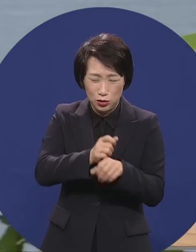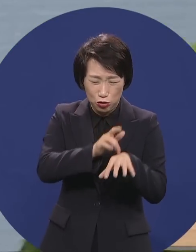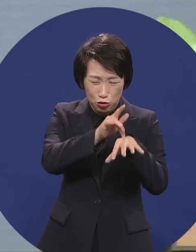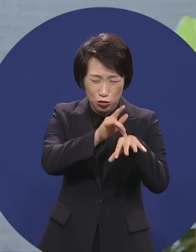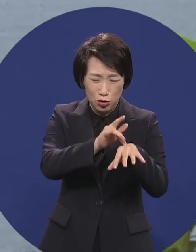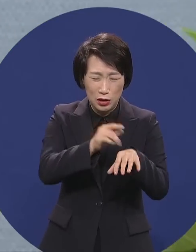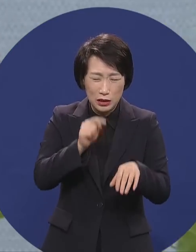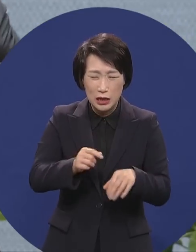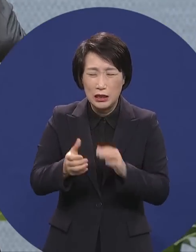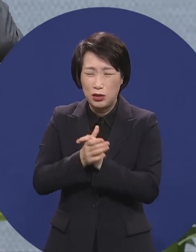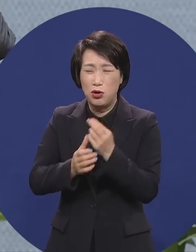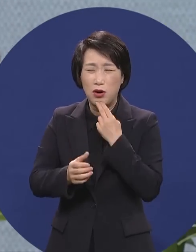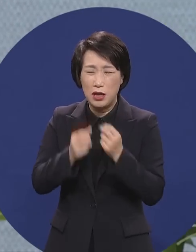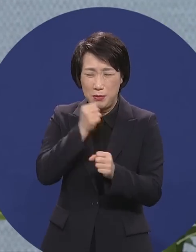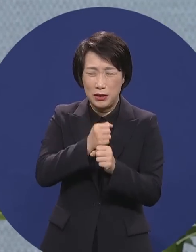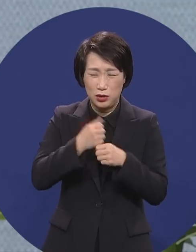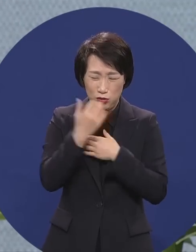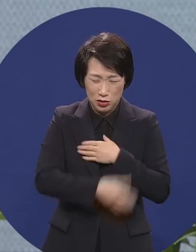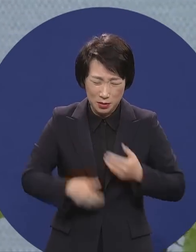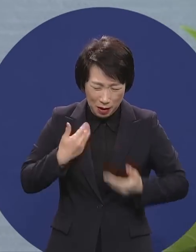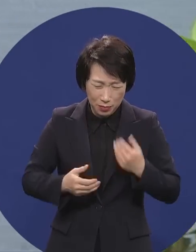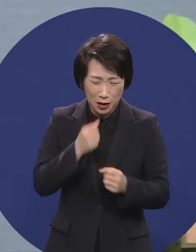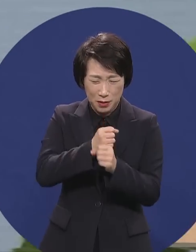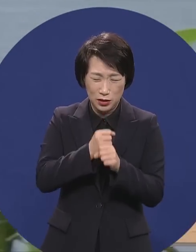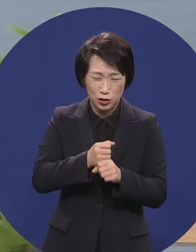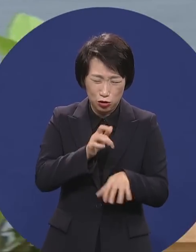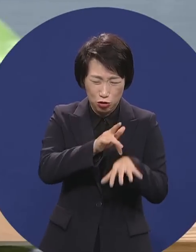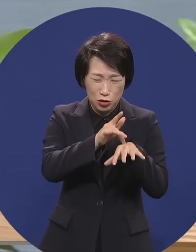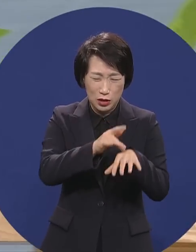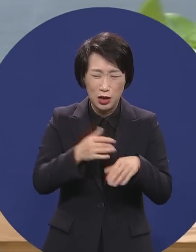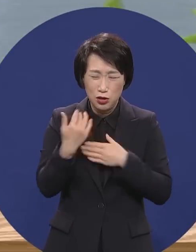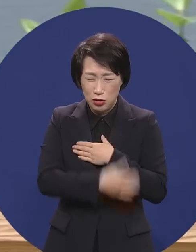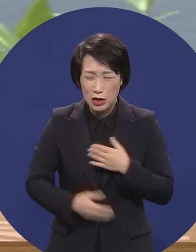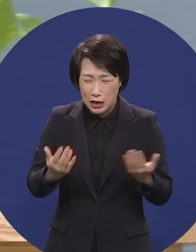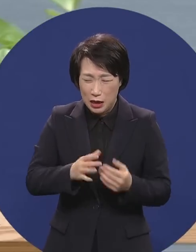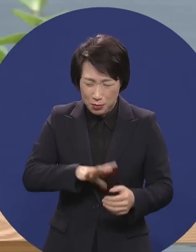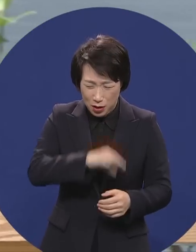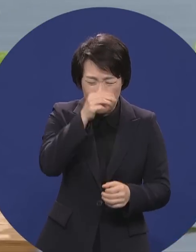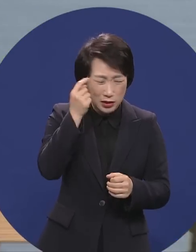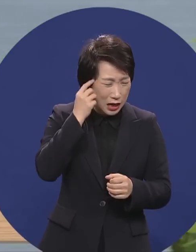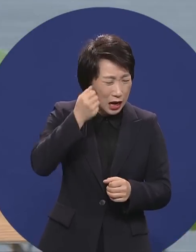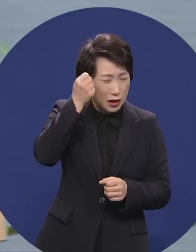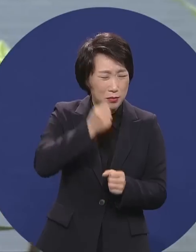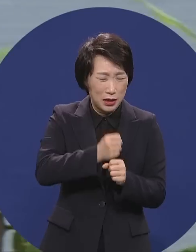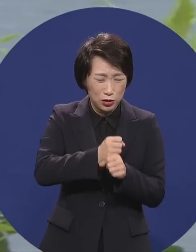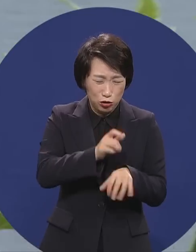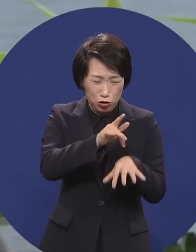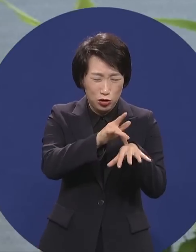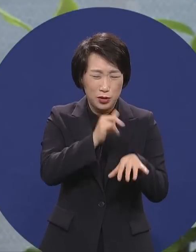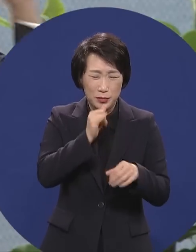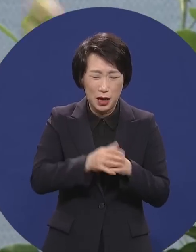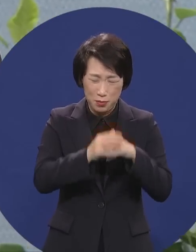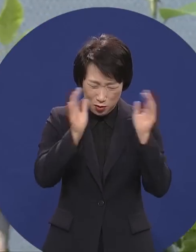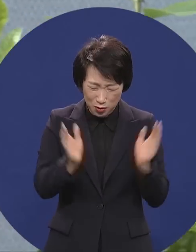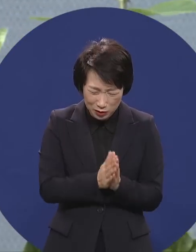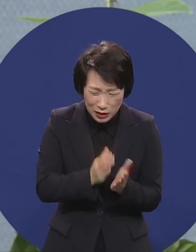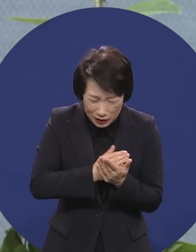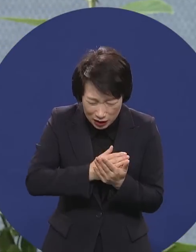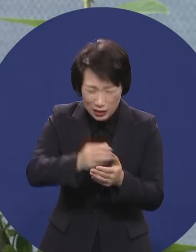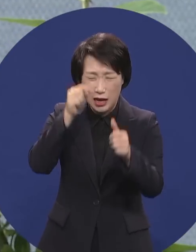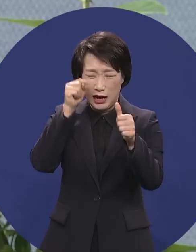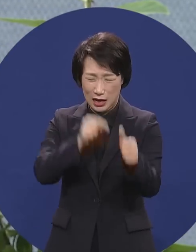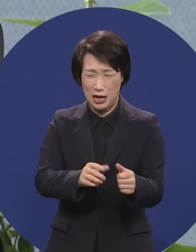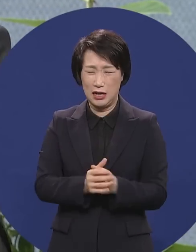귀신아, 이기도 못하게 육신이 바쁘게 하는 귀신아, 육신의 일을 우선하게 하는 귀신아, 너도